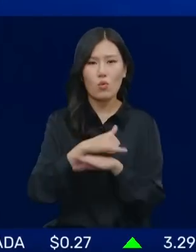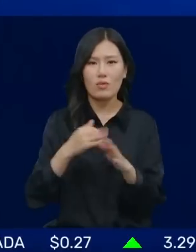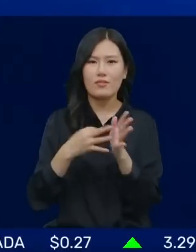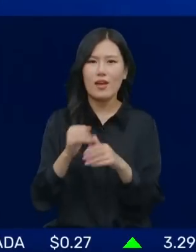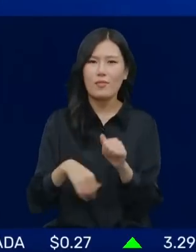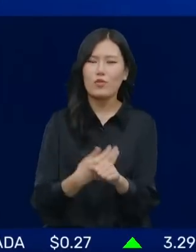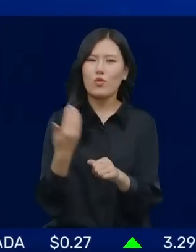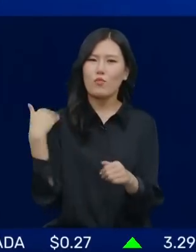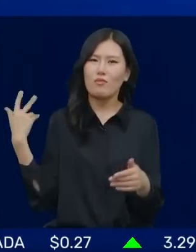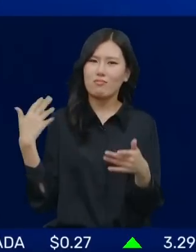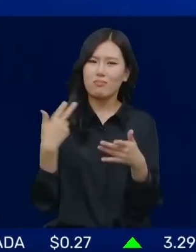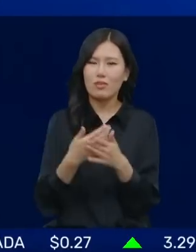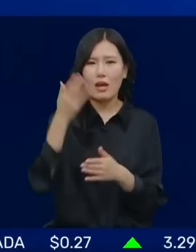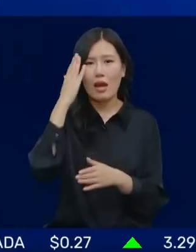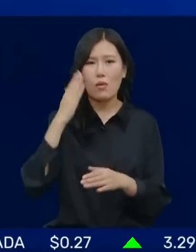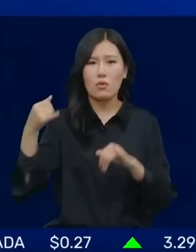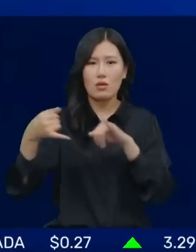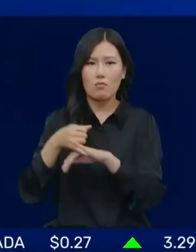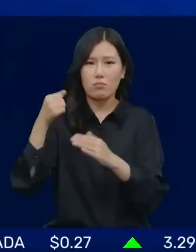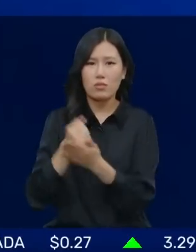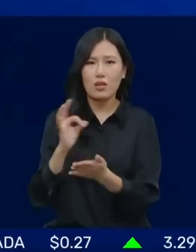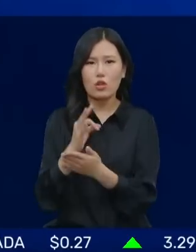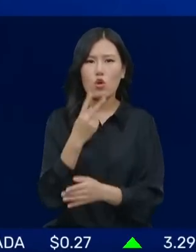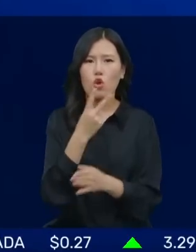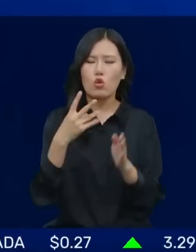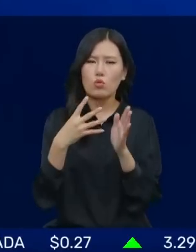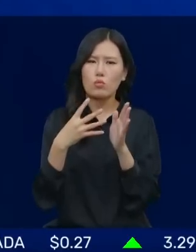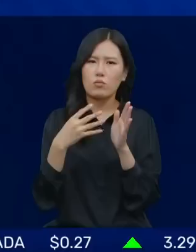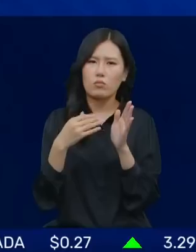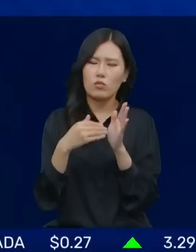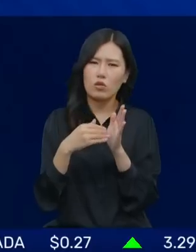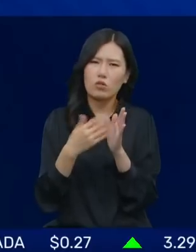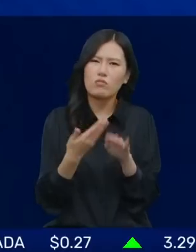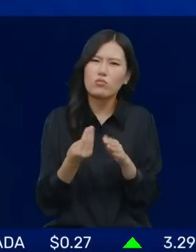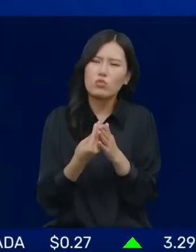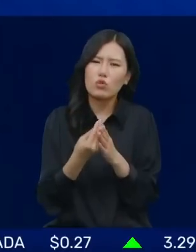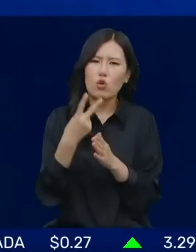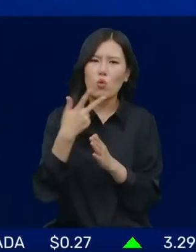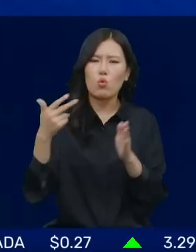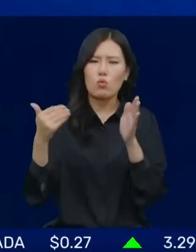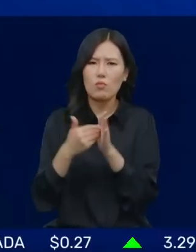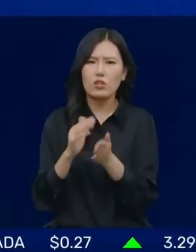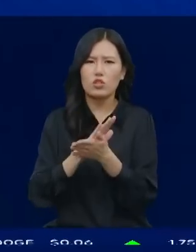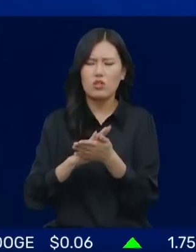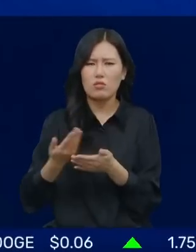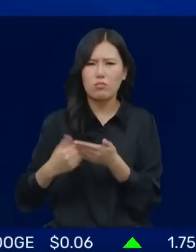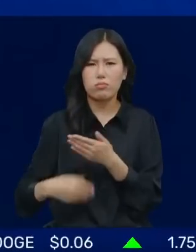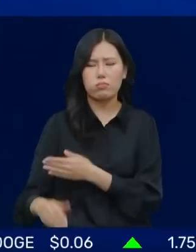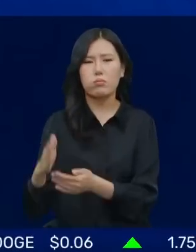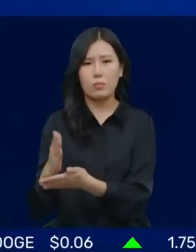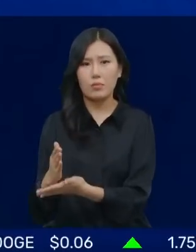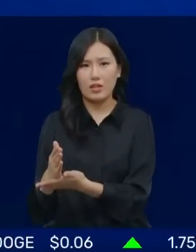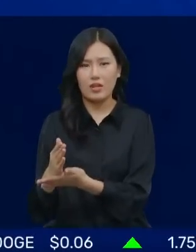гэрэлтэй бүртгүүлээгүй 22924 буюу бараг 23000 орчим хүүхэд шинээр мэндэлсэн байгаа юм. За үүнээс бас хамтран амьдарч